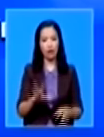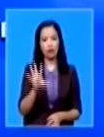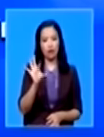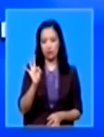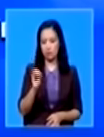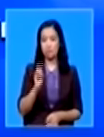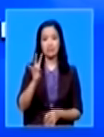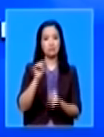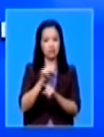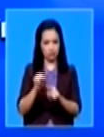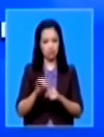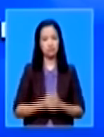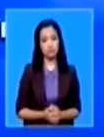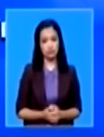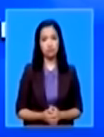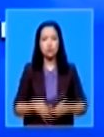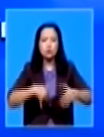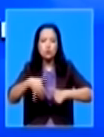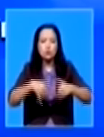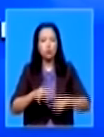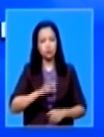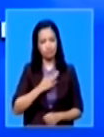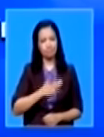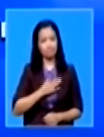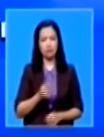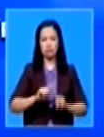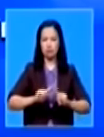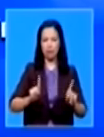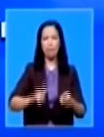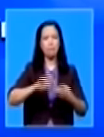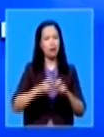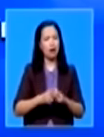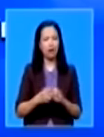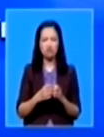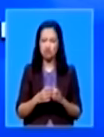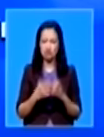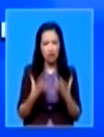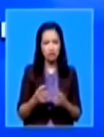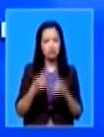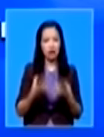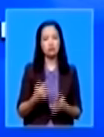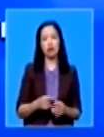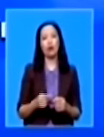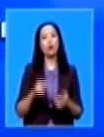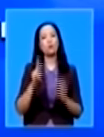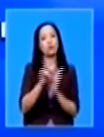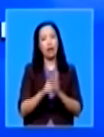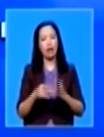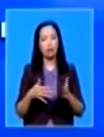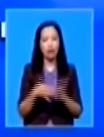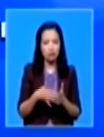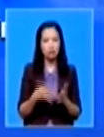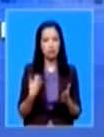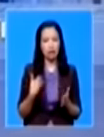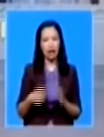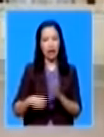ความสำเร็จประชาชนมีความพอใจแต่ปัญหาหลักๆใหญ่ๆเนี่ยมันติดข้อกฎหมายมันติดด้วยหลักการเหตุผลต่างๆซึ่